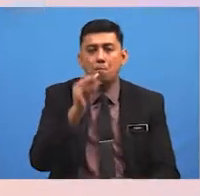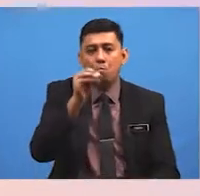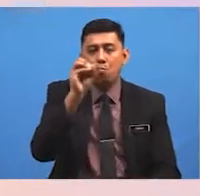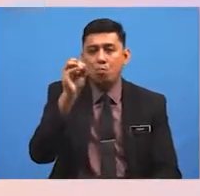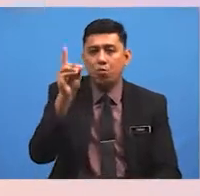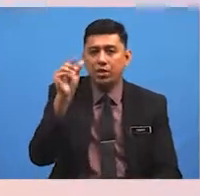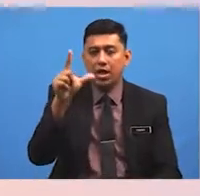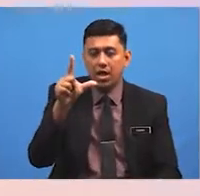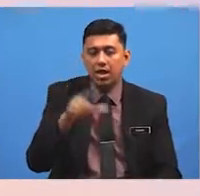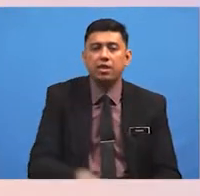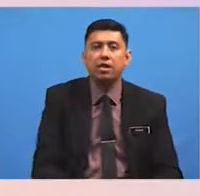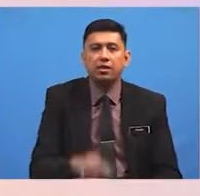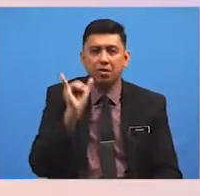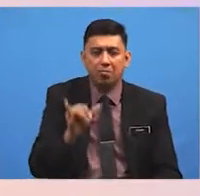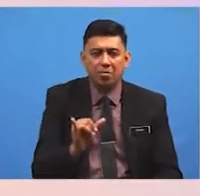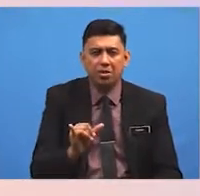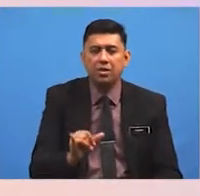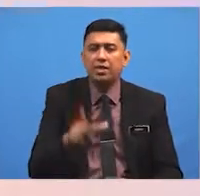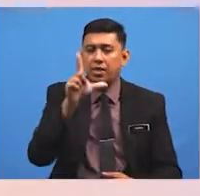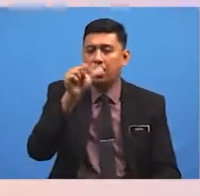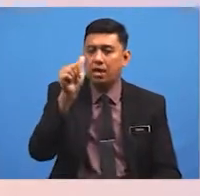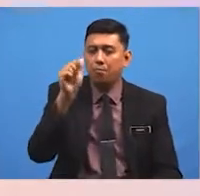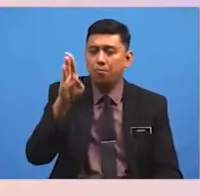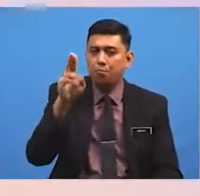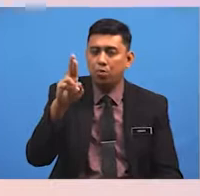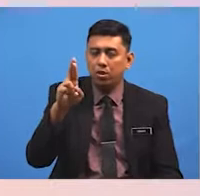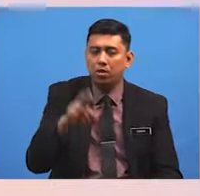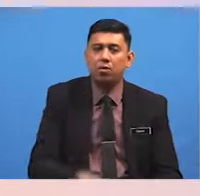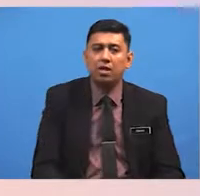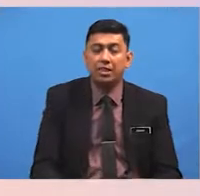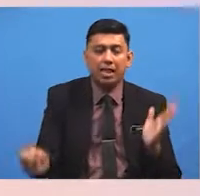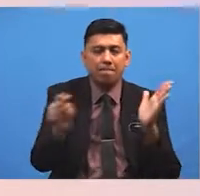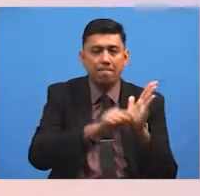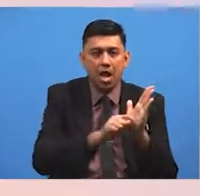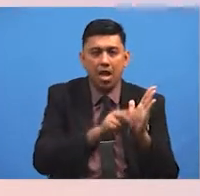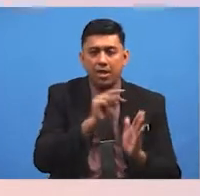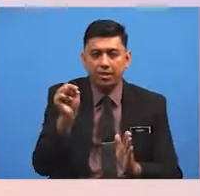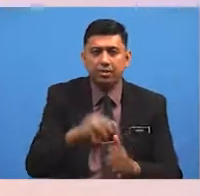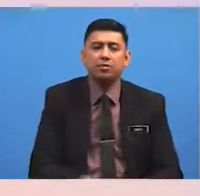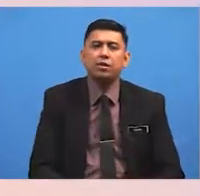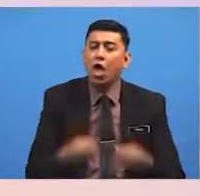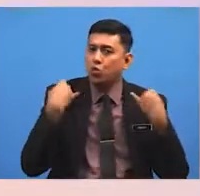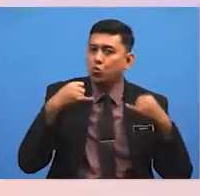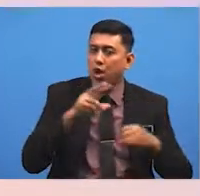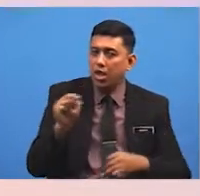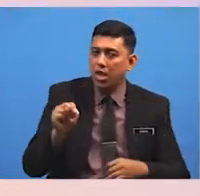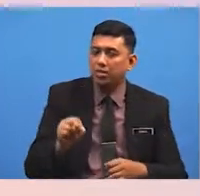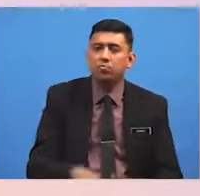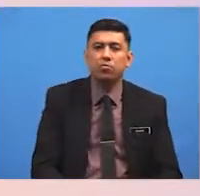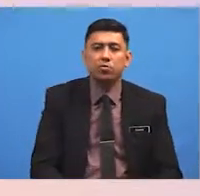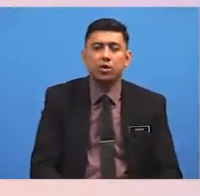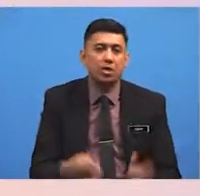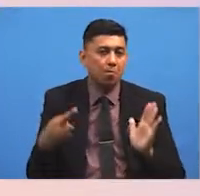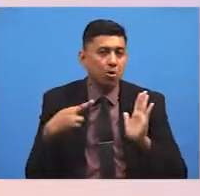yaitu modalnya dilabur kan atau modal tak Hai Iwan Day yaitu